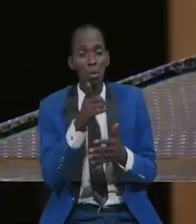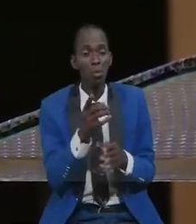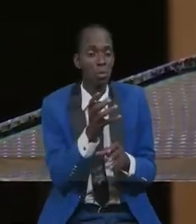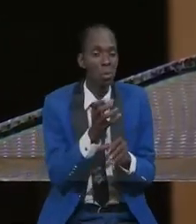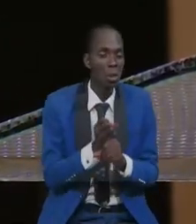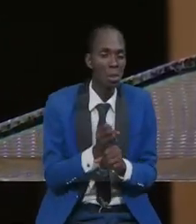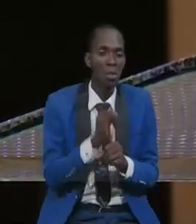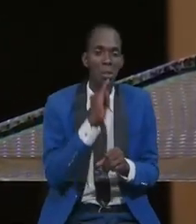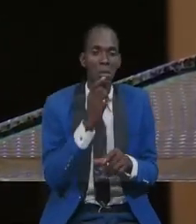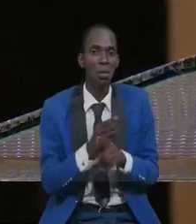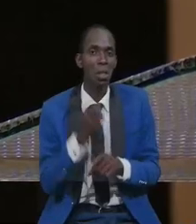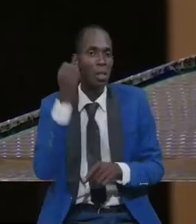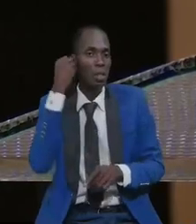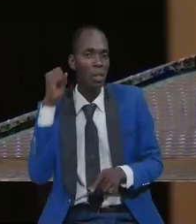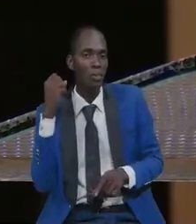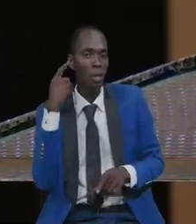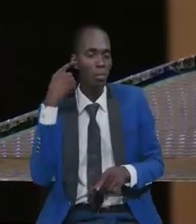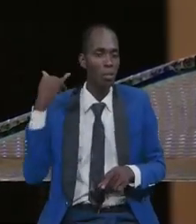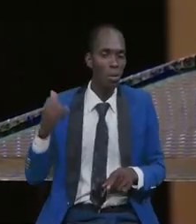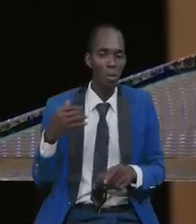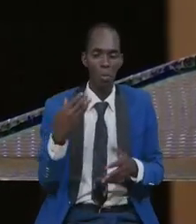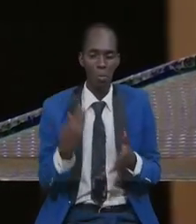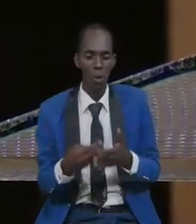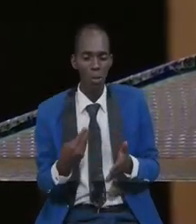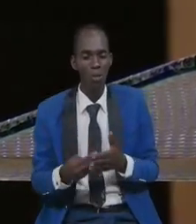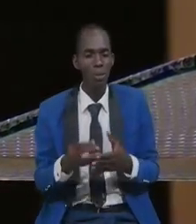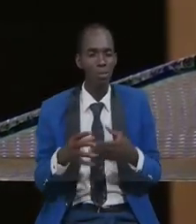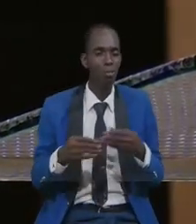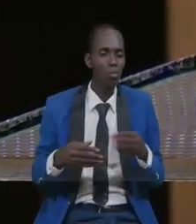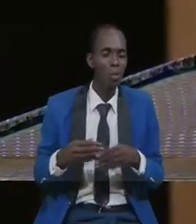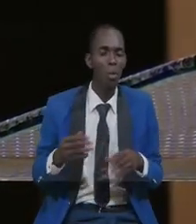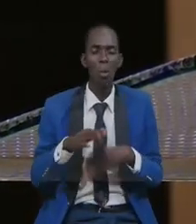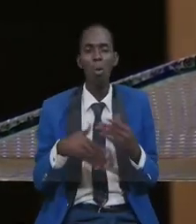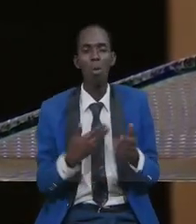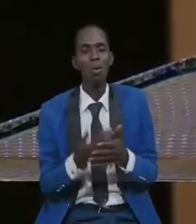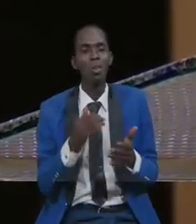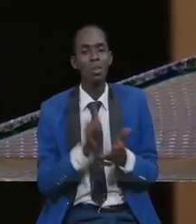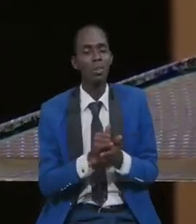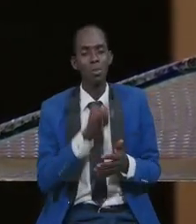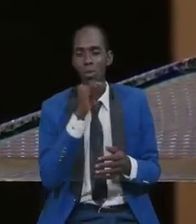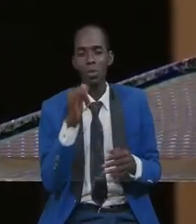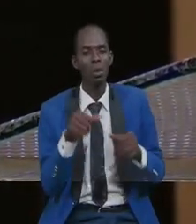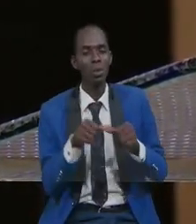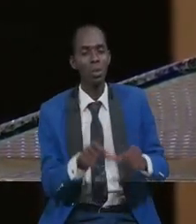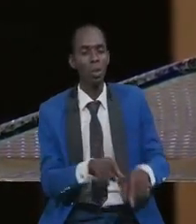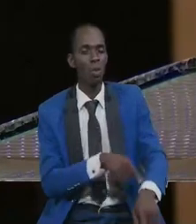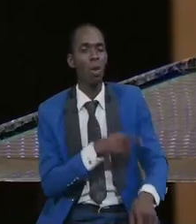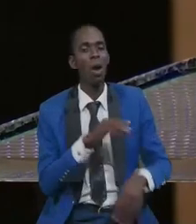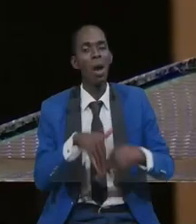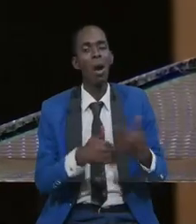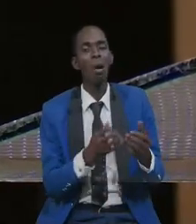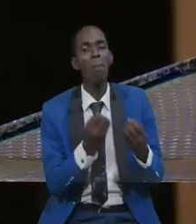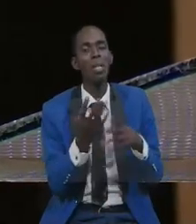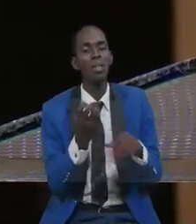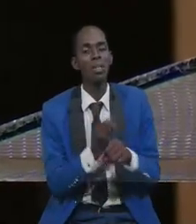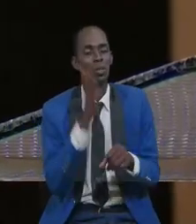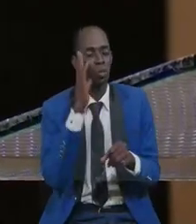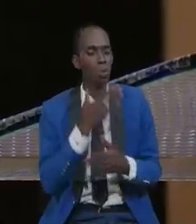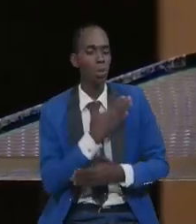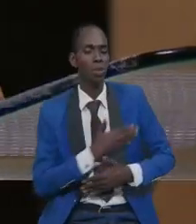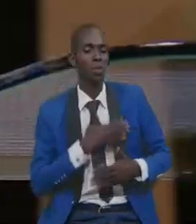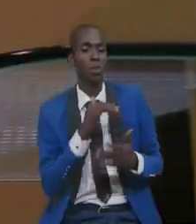pierres précieuses, hein, la devise de tel pays, de l'autre pays, cela ne veut rien dire. Pendant combien de temps voulez-vous jouir de